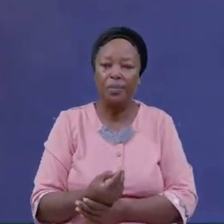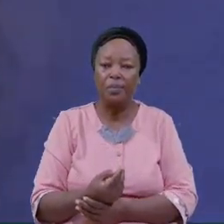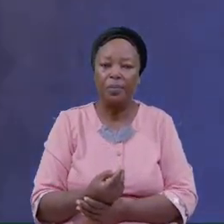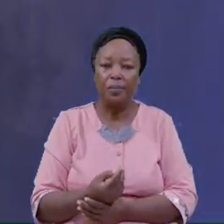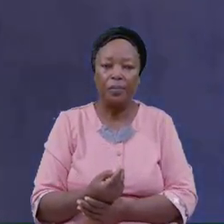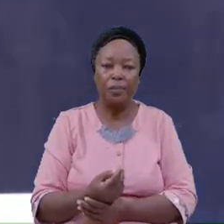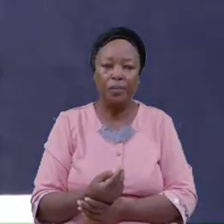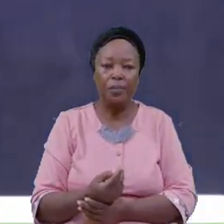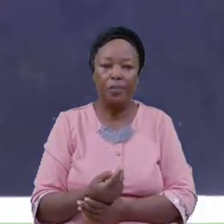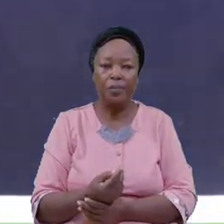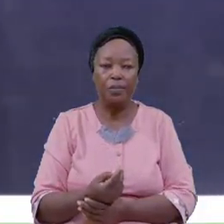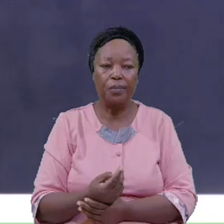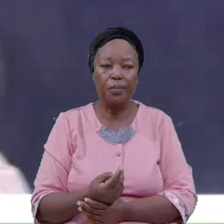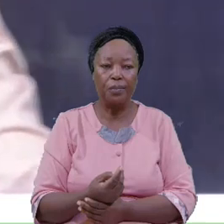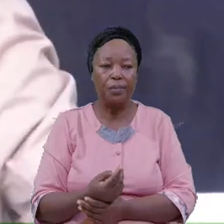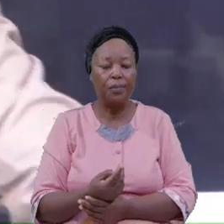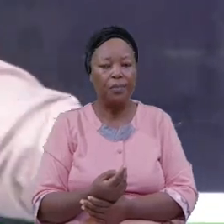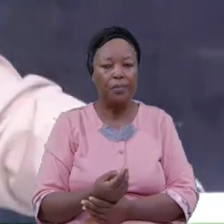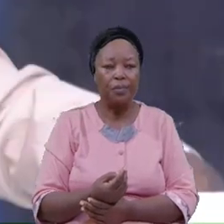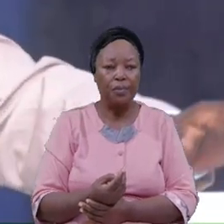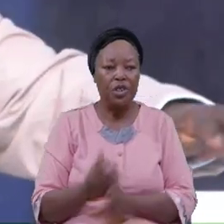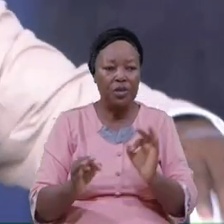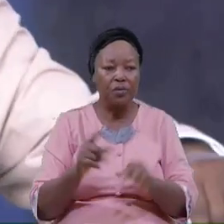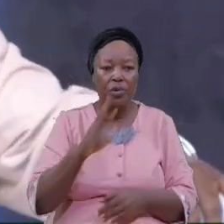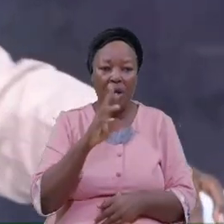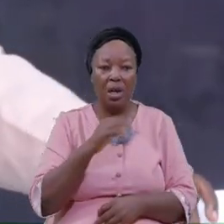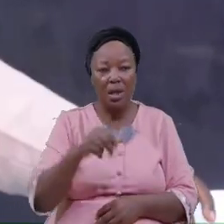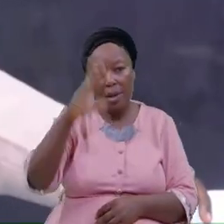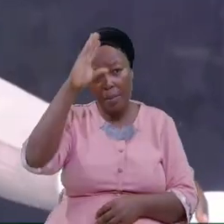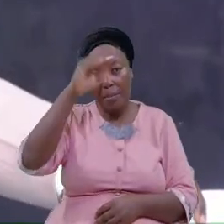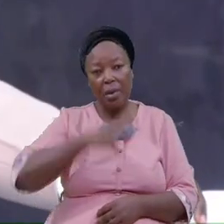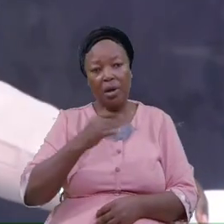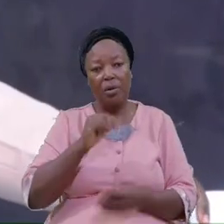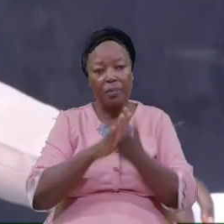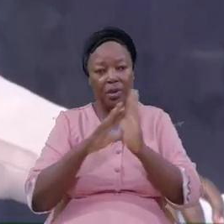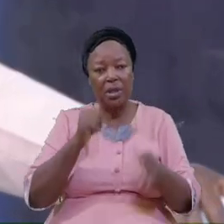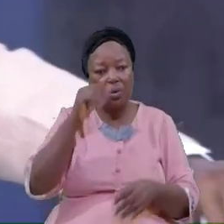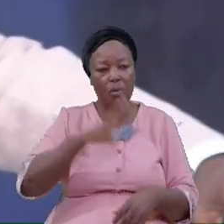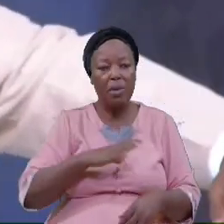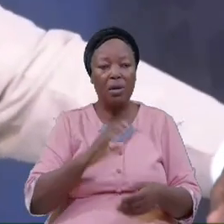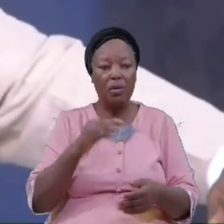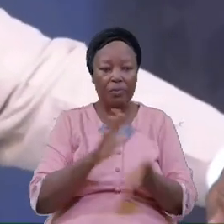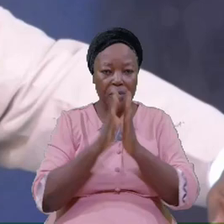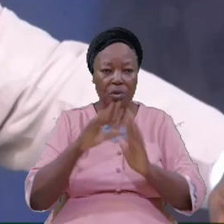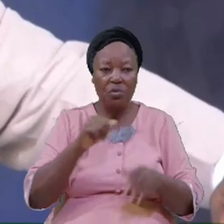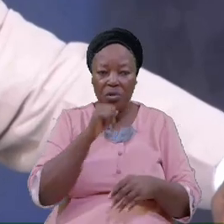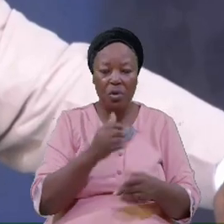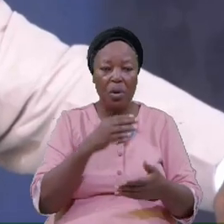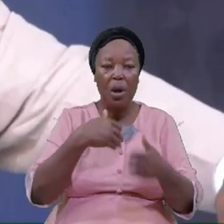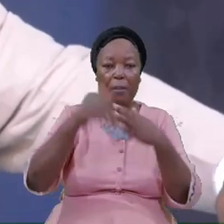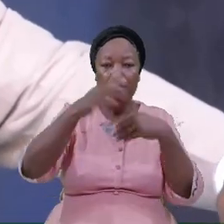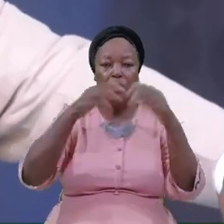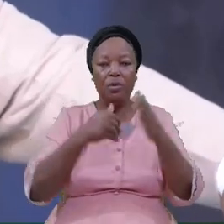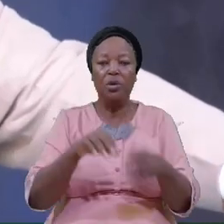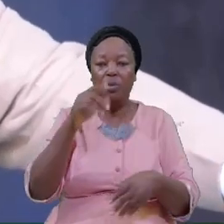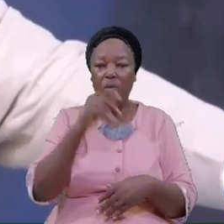l'inimitié. If you're a man of peace, a woman of peace, you are not going to build up again what he